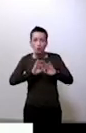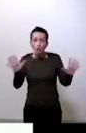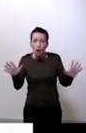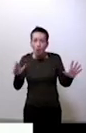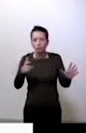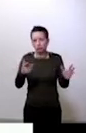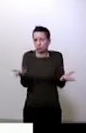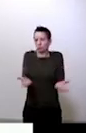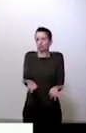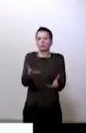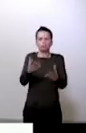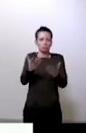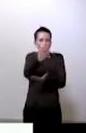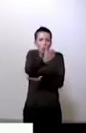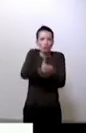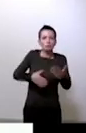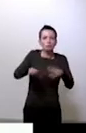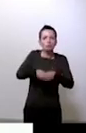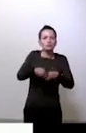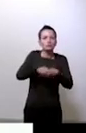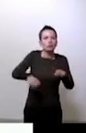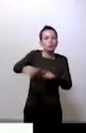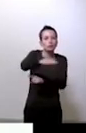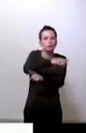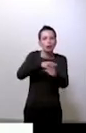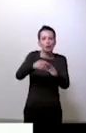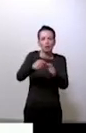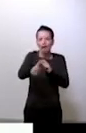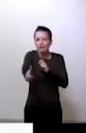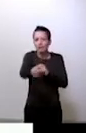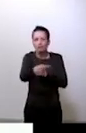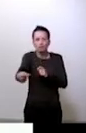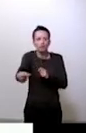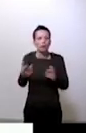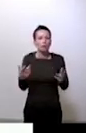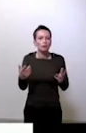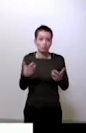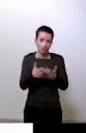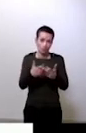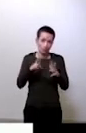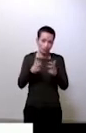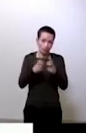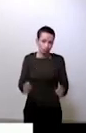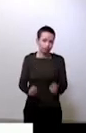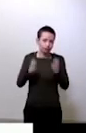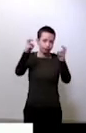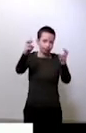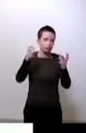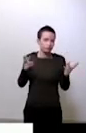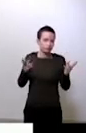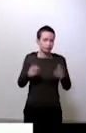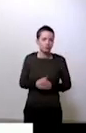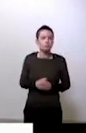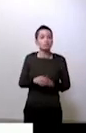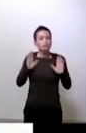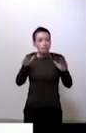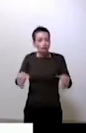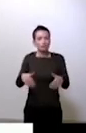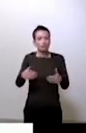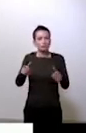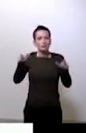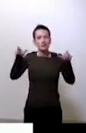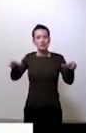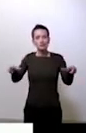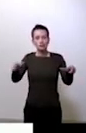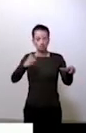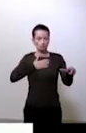la production sociale a démontré quelques effets pervers, comme la hausse des prix au mieux disant. Malgré cet encadrement par la